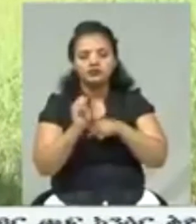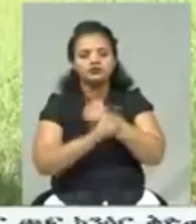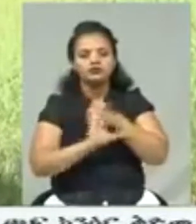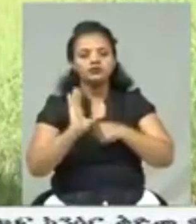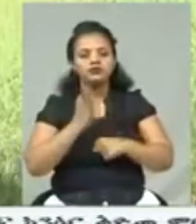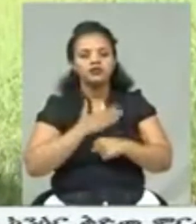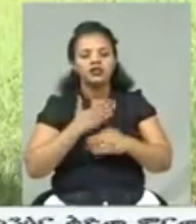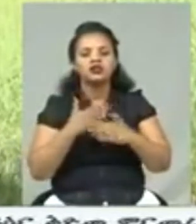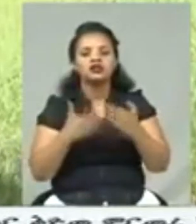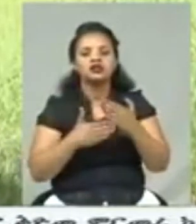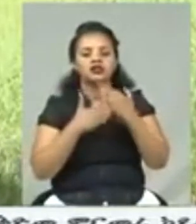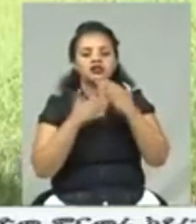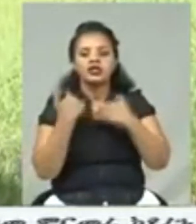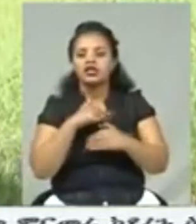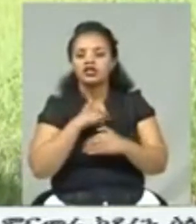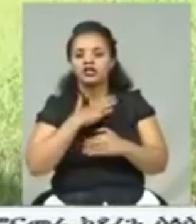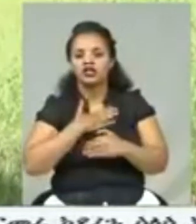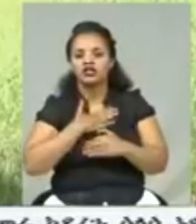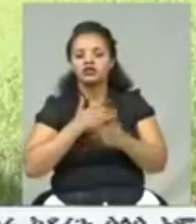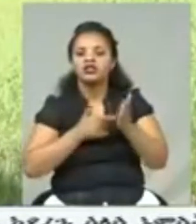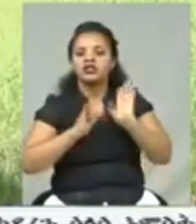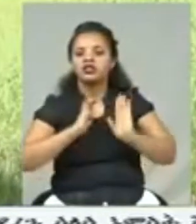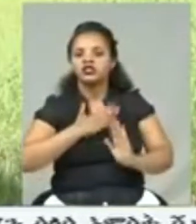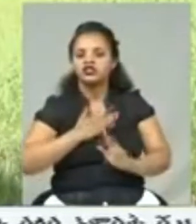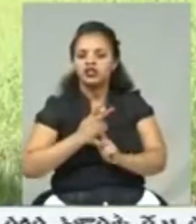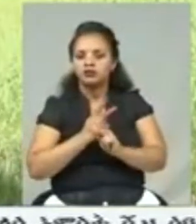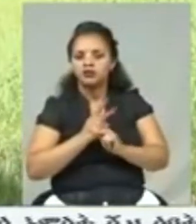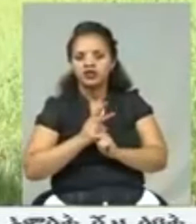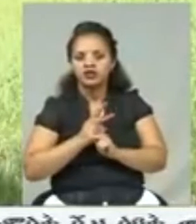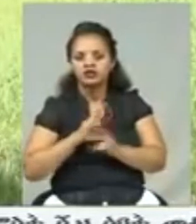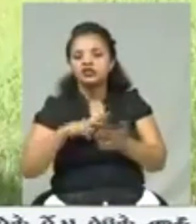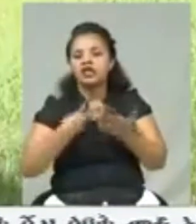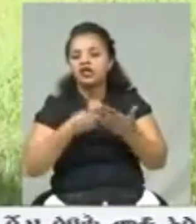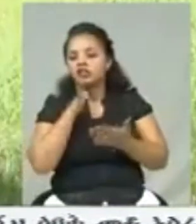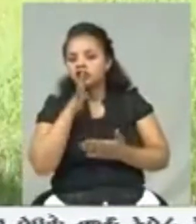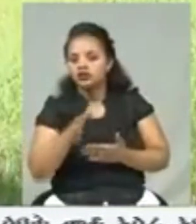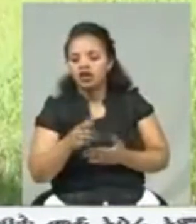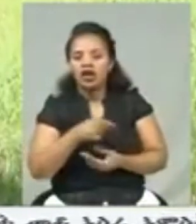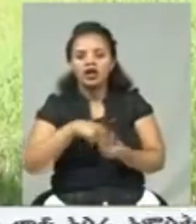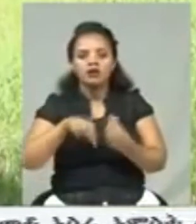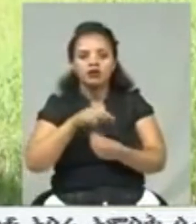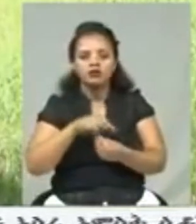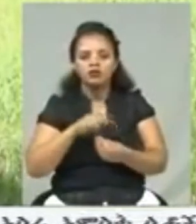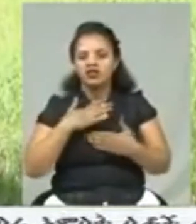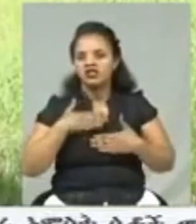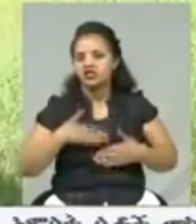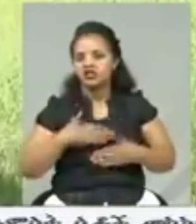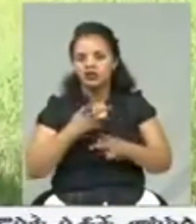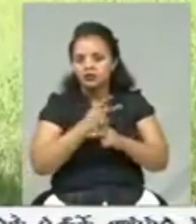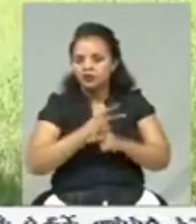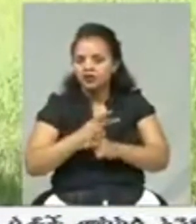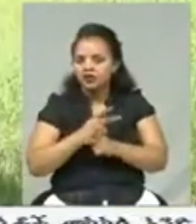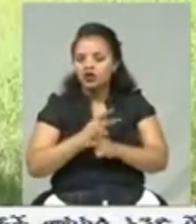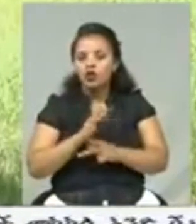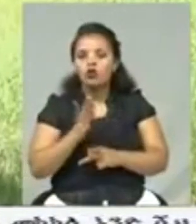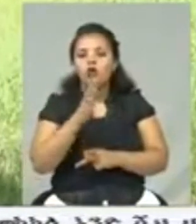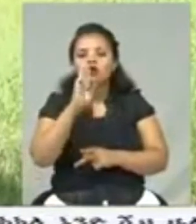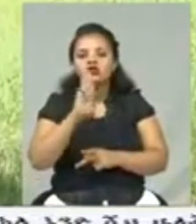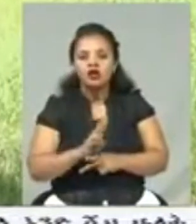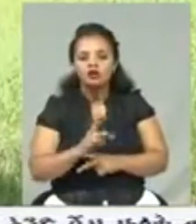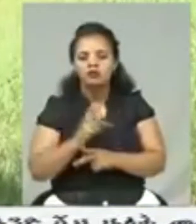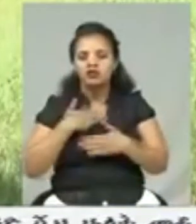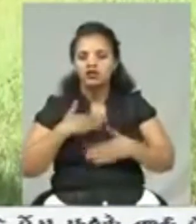ሀገራችን የመገንባት እድሉ የእኛነታችን ማንነታችንም ጠብቀን ሳንጥል አካባቢያዊ ማንነታችንም ጠብቀን ጎሳዊ